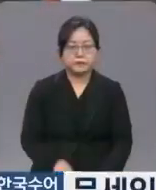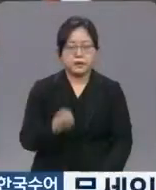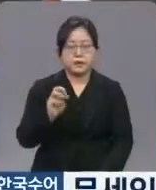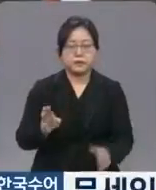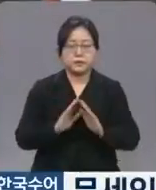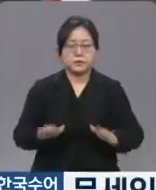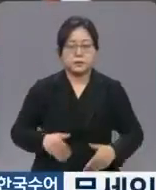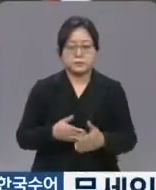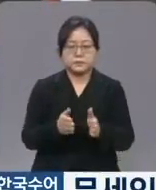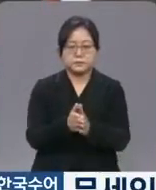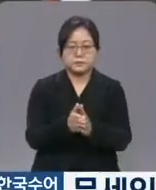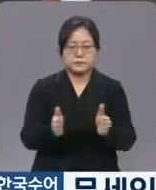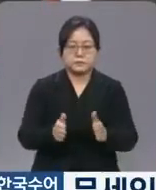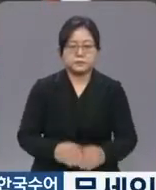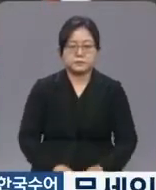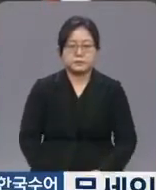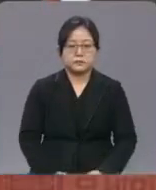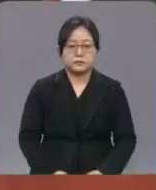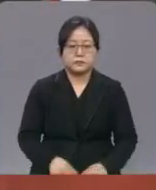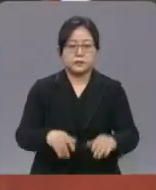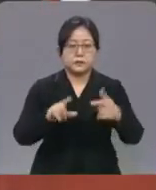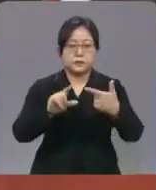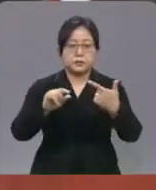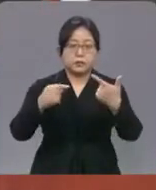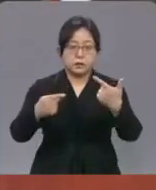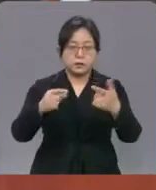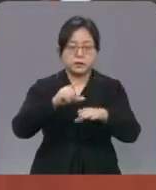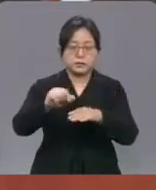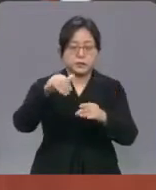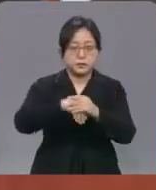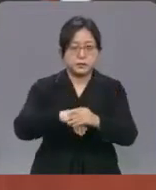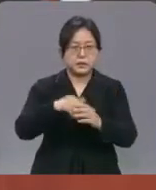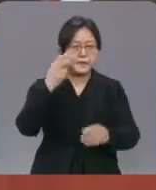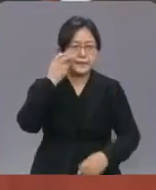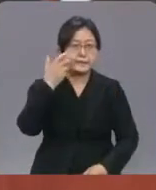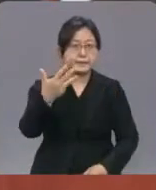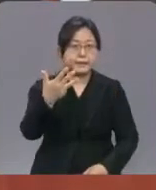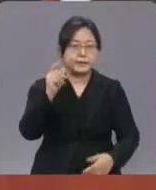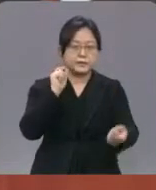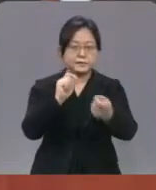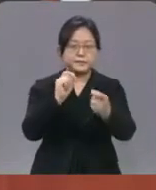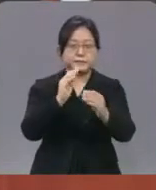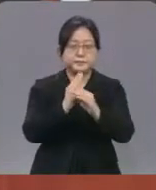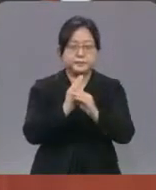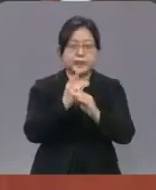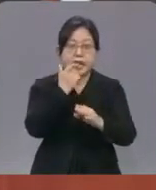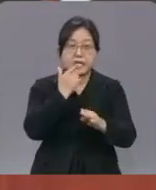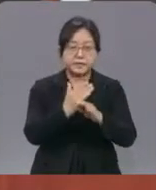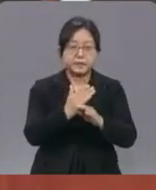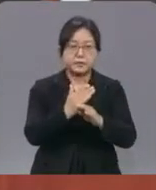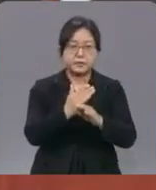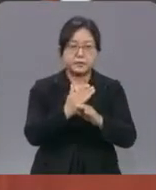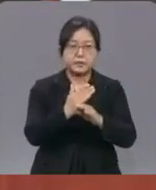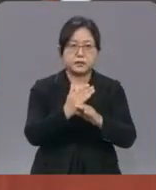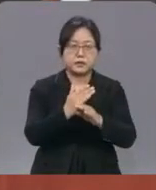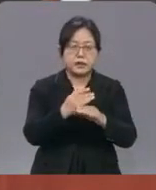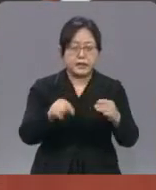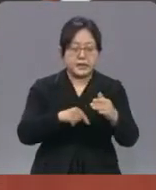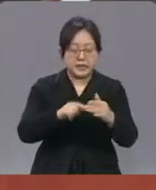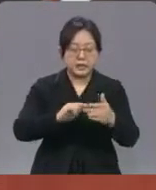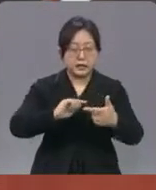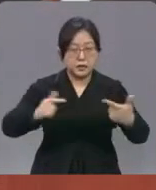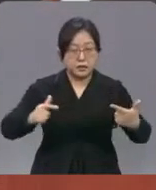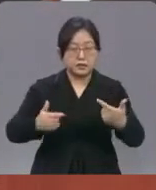계속해서 광주 전남권이었습니다. 6.1 지방선거가 78일 앞으로 다가왔습니다. 더불어민주당은 당내 의견